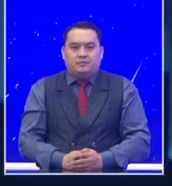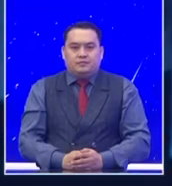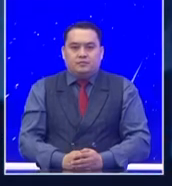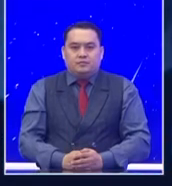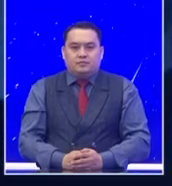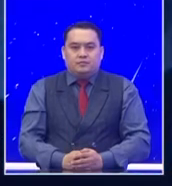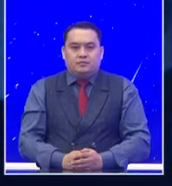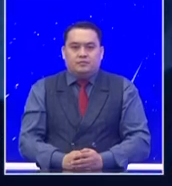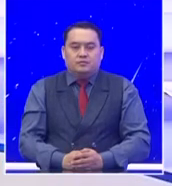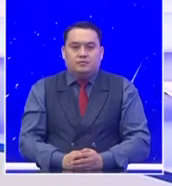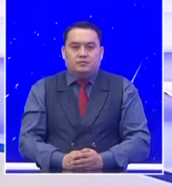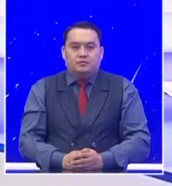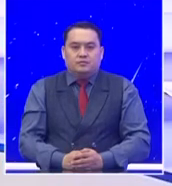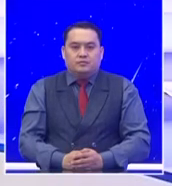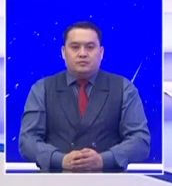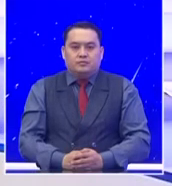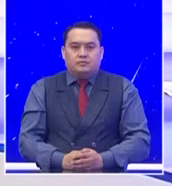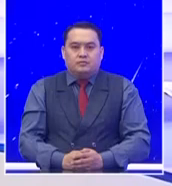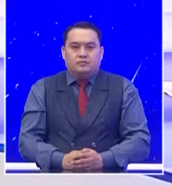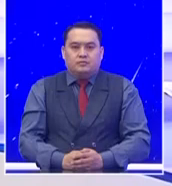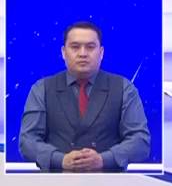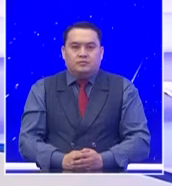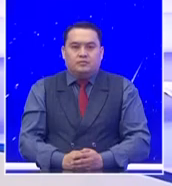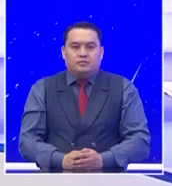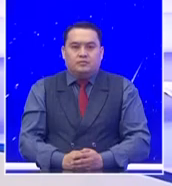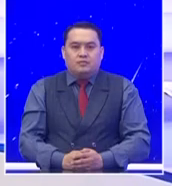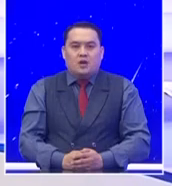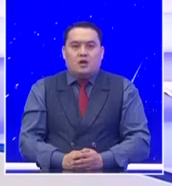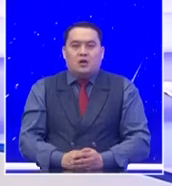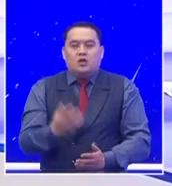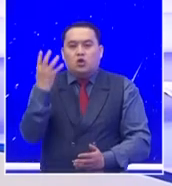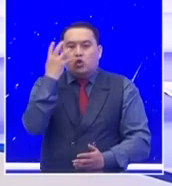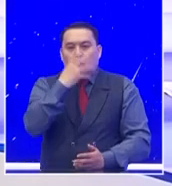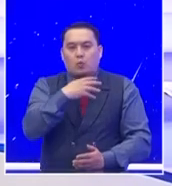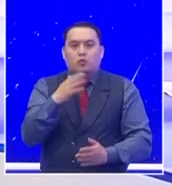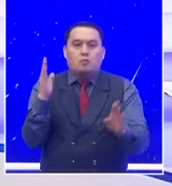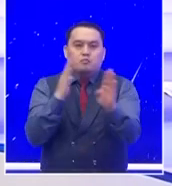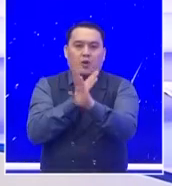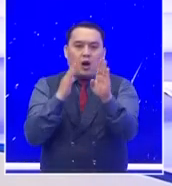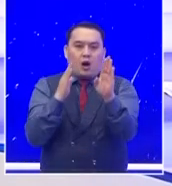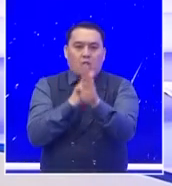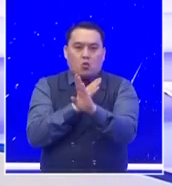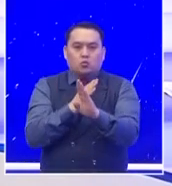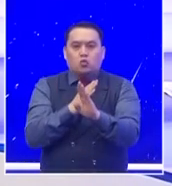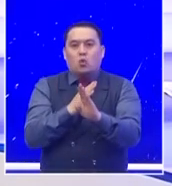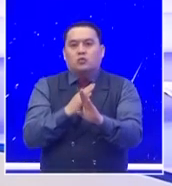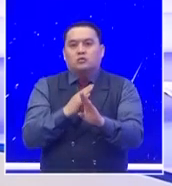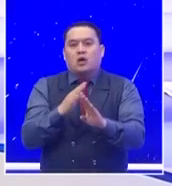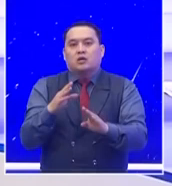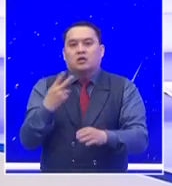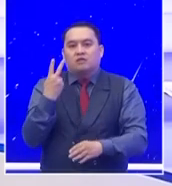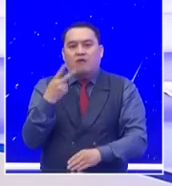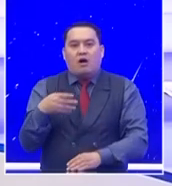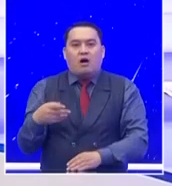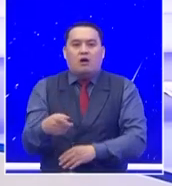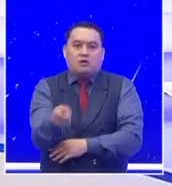биржа казацкий рэнд с риском для жизни несмотря на плюсовую дневную температуру воздуха за окном два